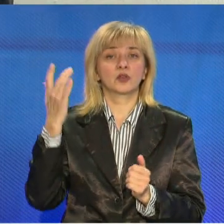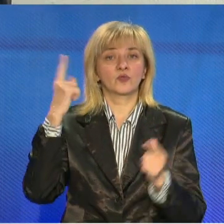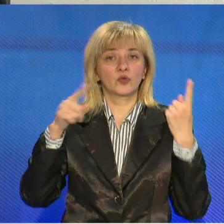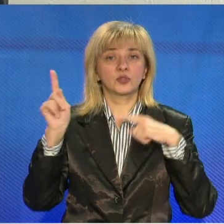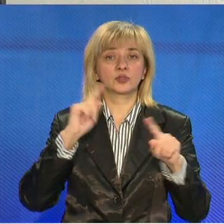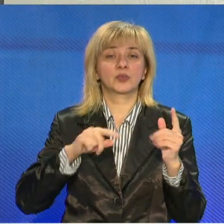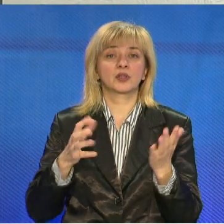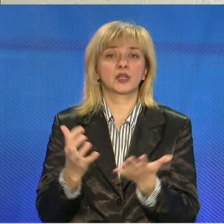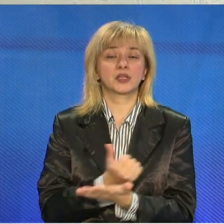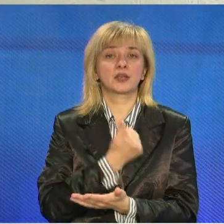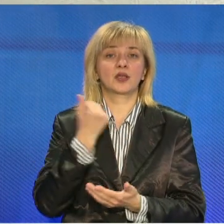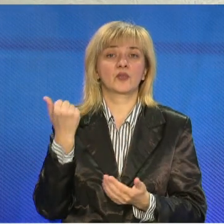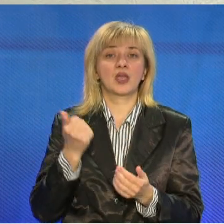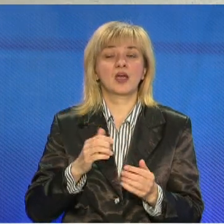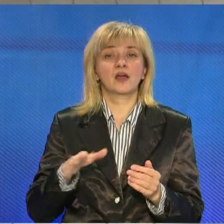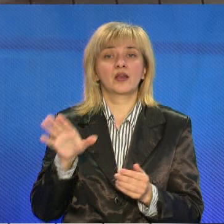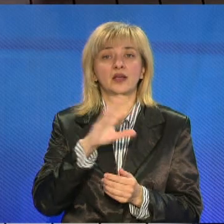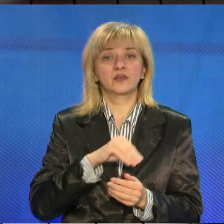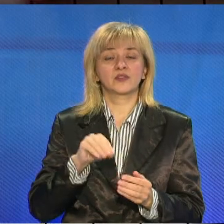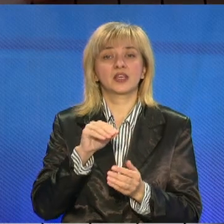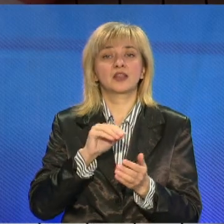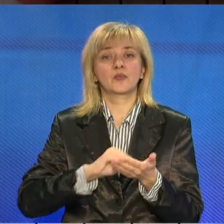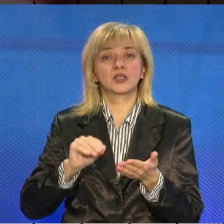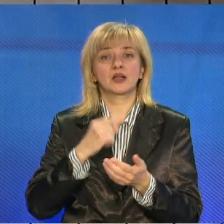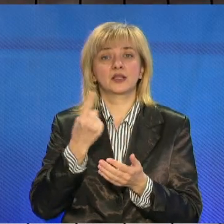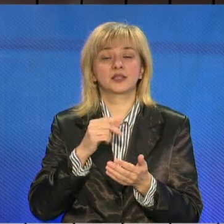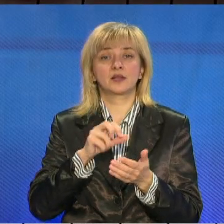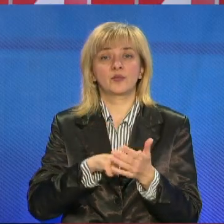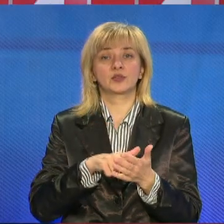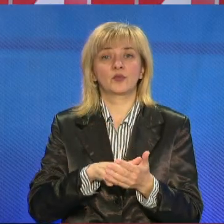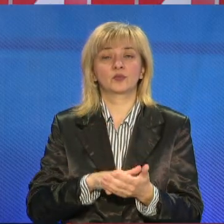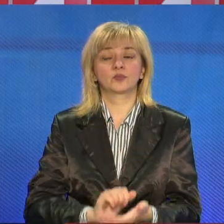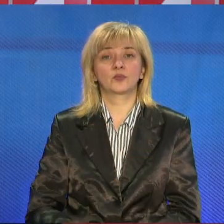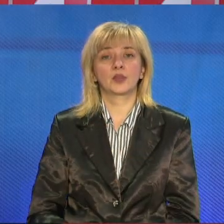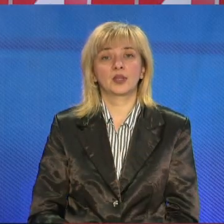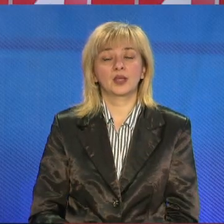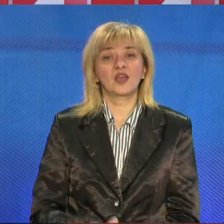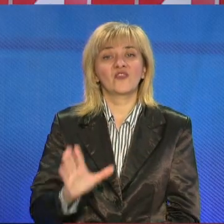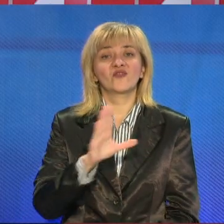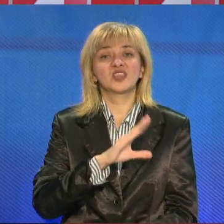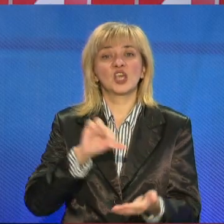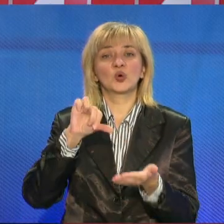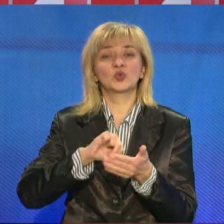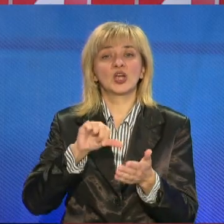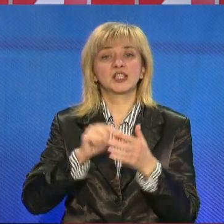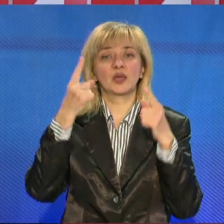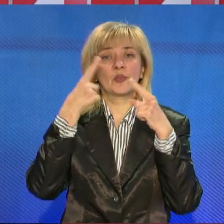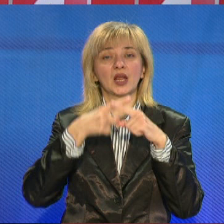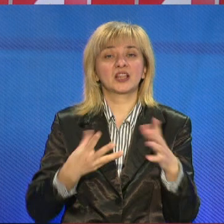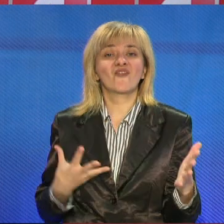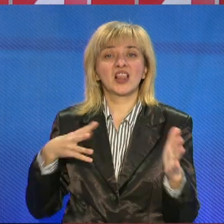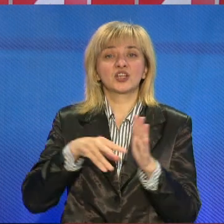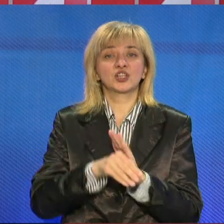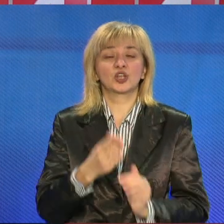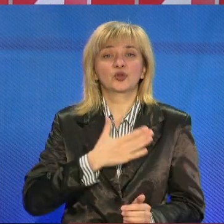радком написали одиный веншавальный лист до наставника. Все участники проекта вложили душу, вложили